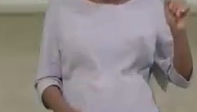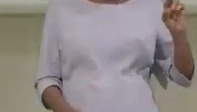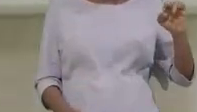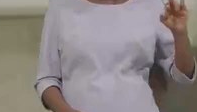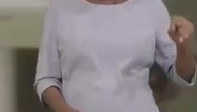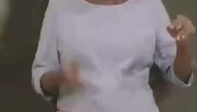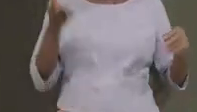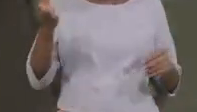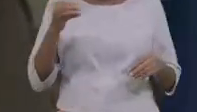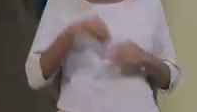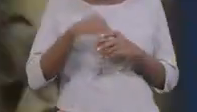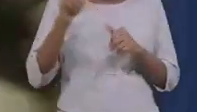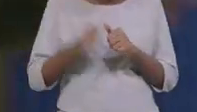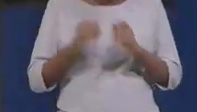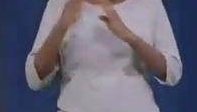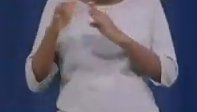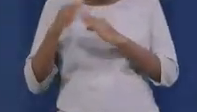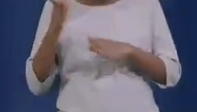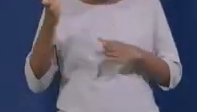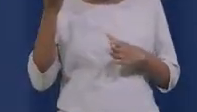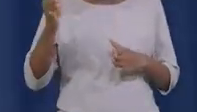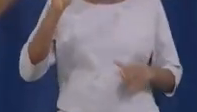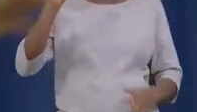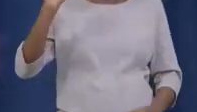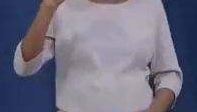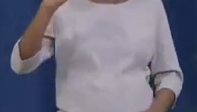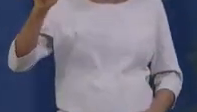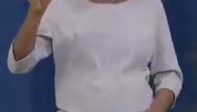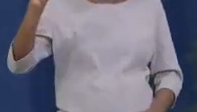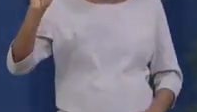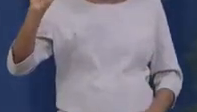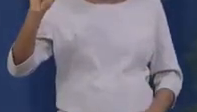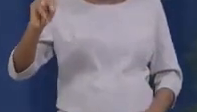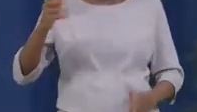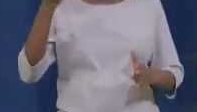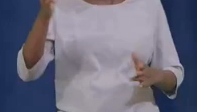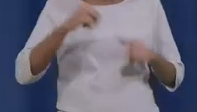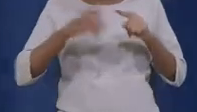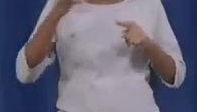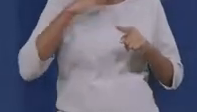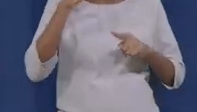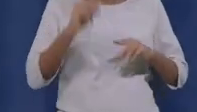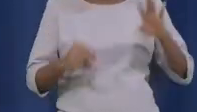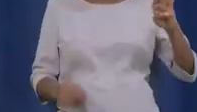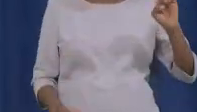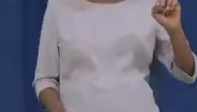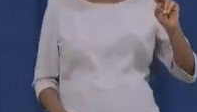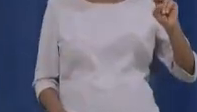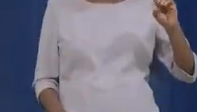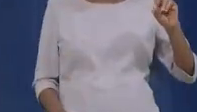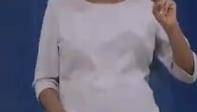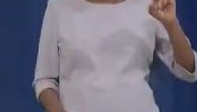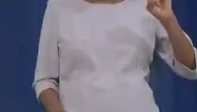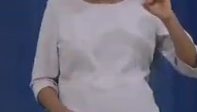Et pratiquement dans chaque ville, il y a un Benjamin là-bas. Il n'y a pas de Ben-Oni là-bas. Ils n'ont même